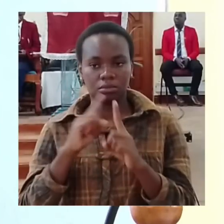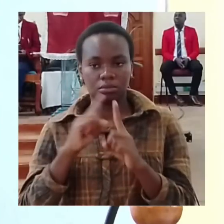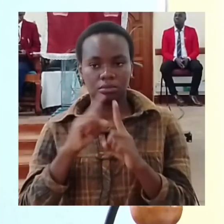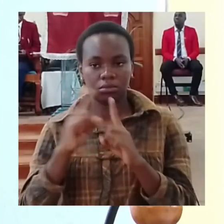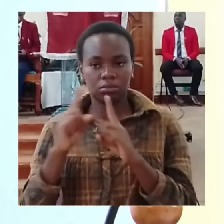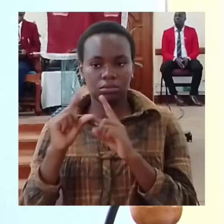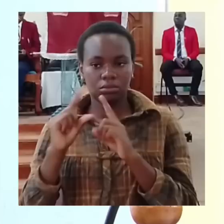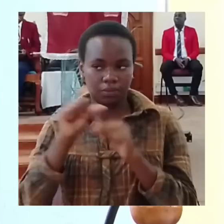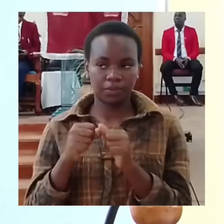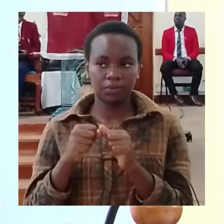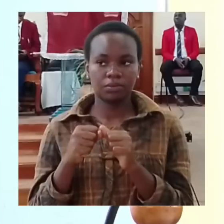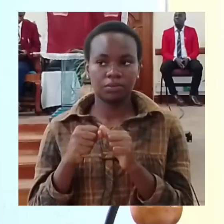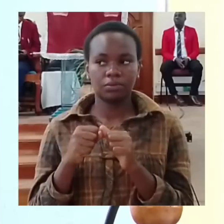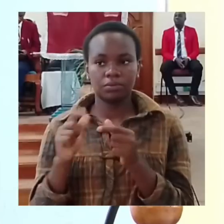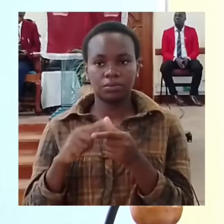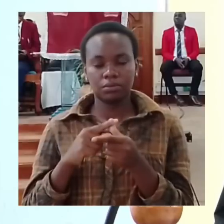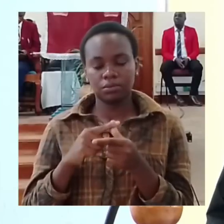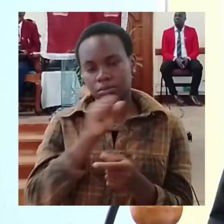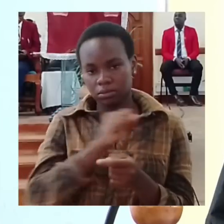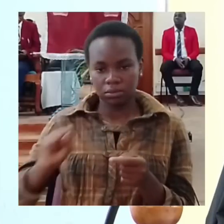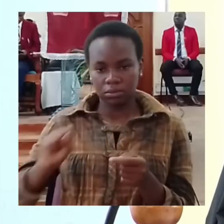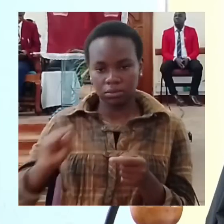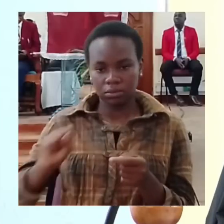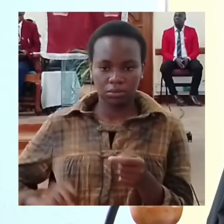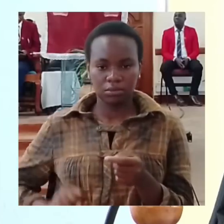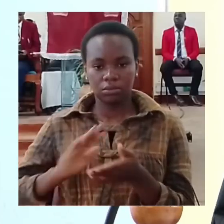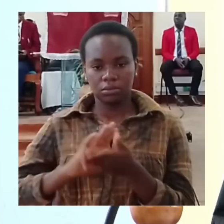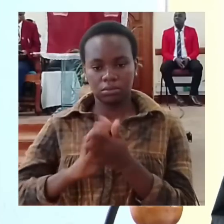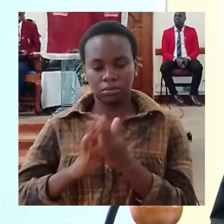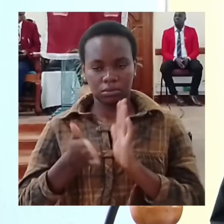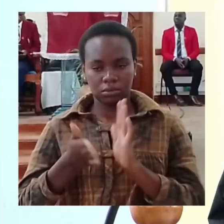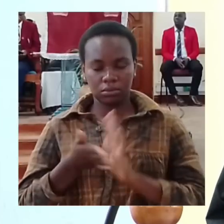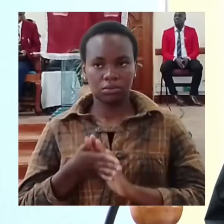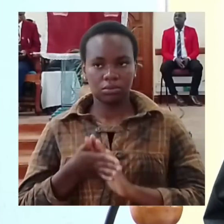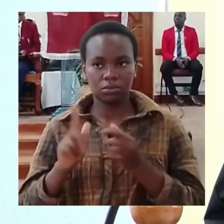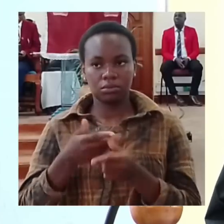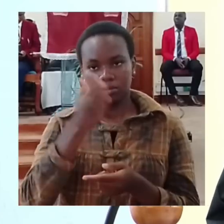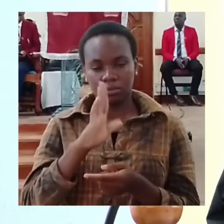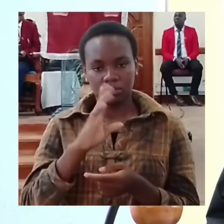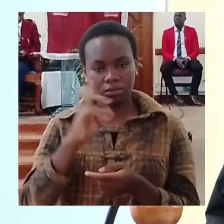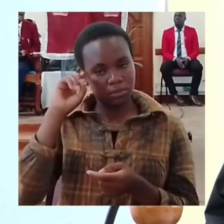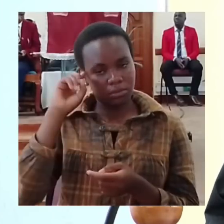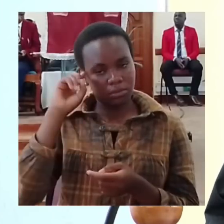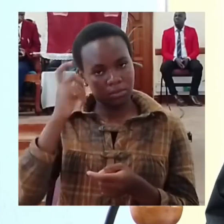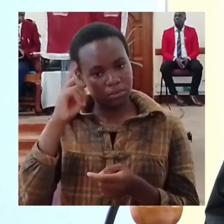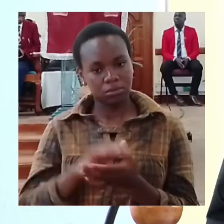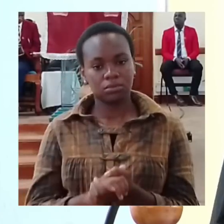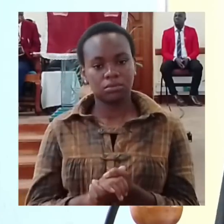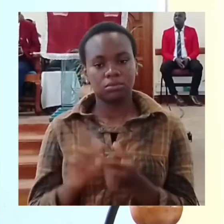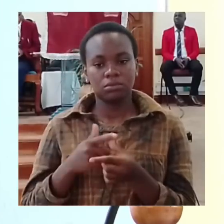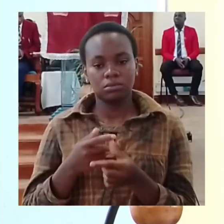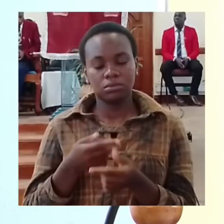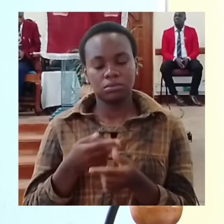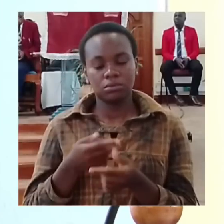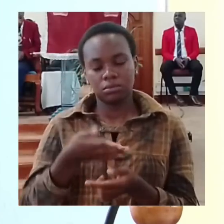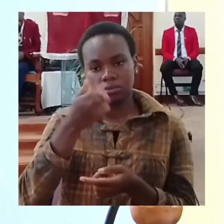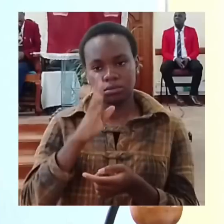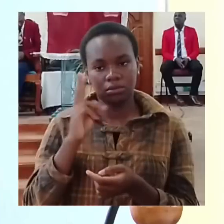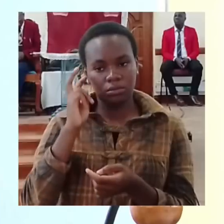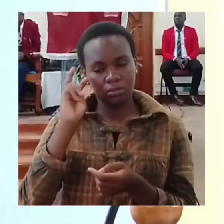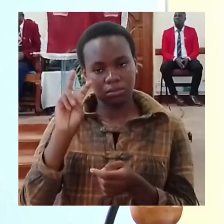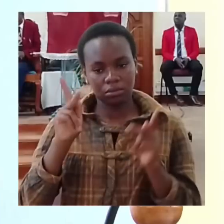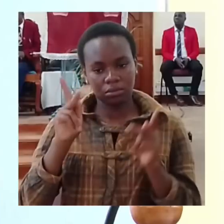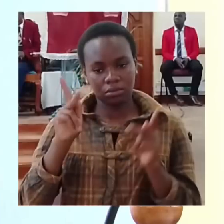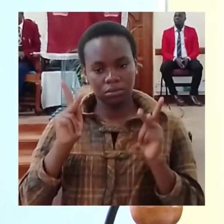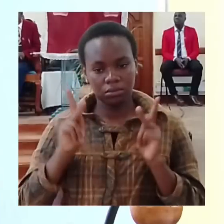ati Saulu tondu wa uguo ekire Ngai akimurega na Ngai akoiga ni ndioneire mundu